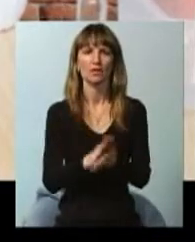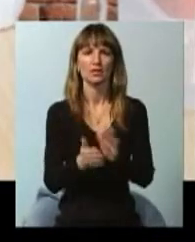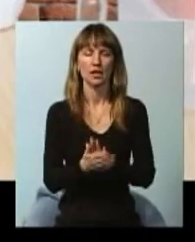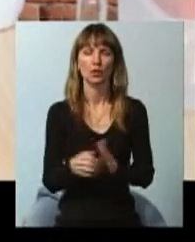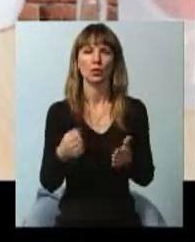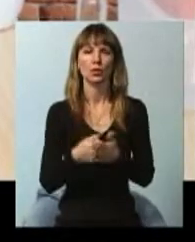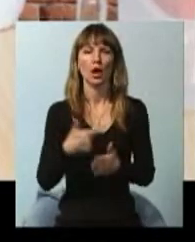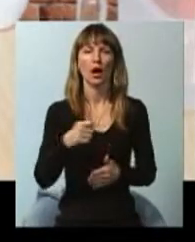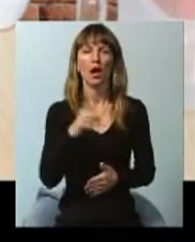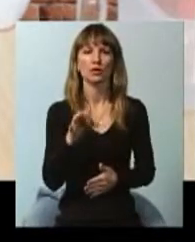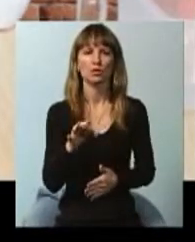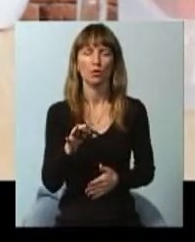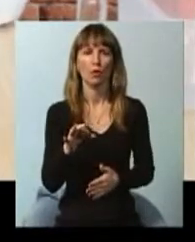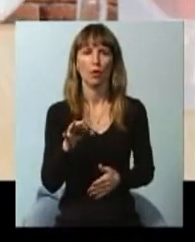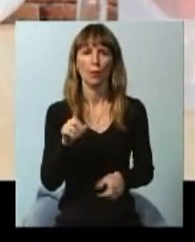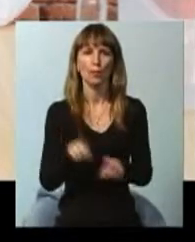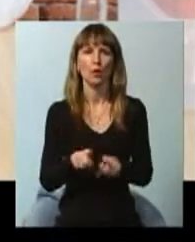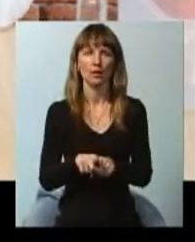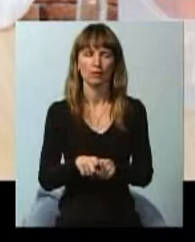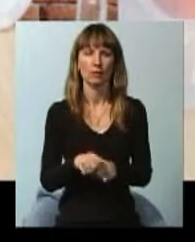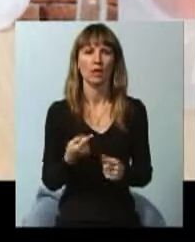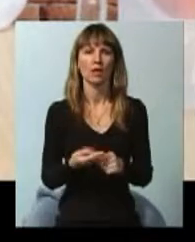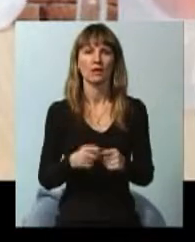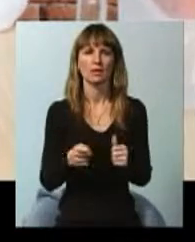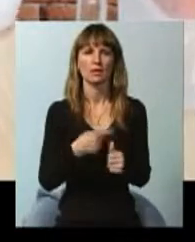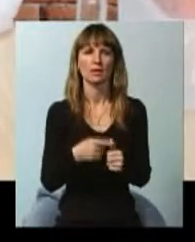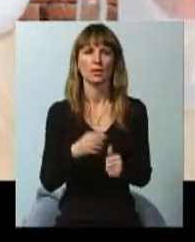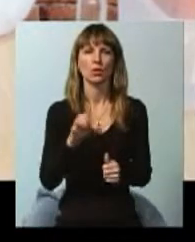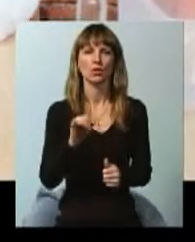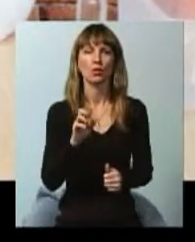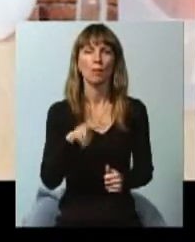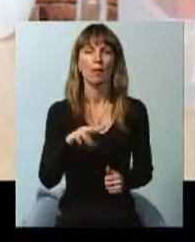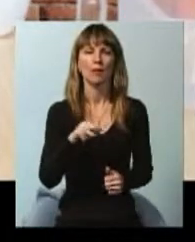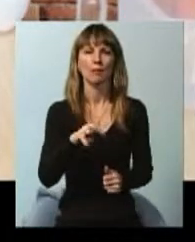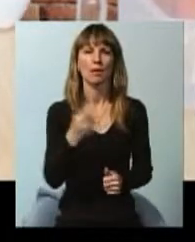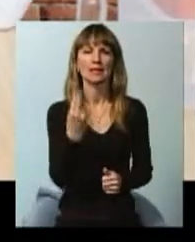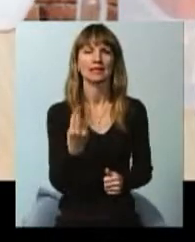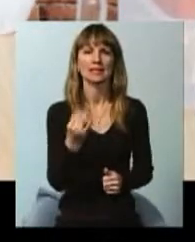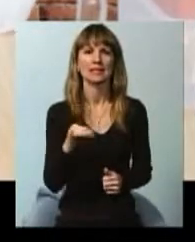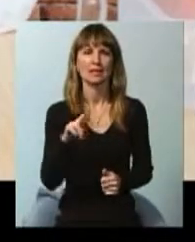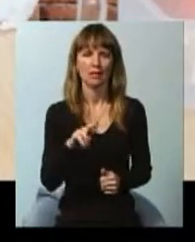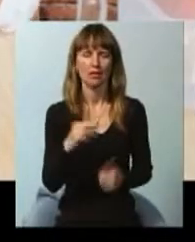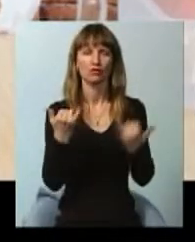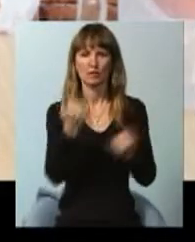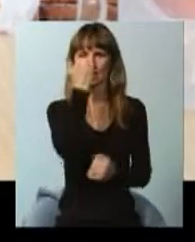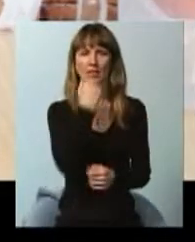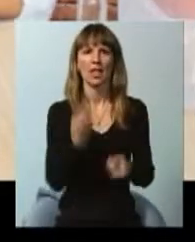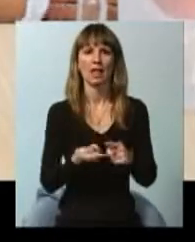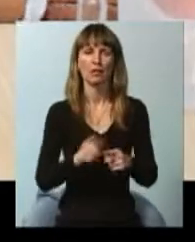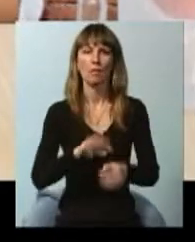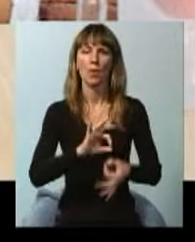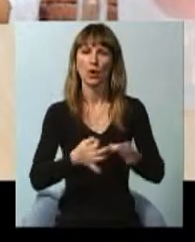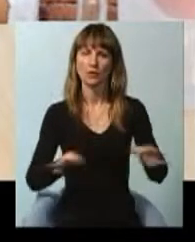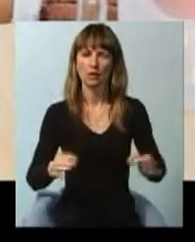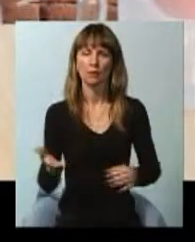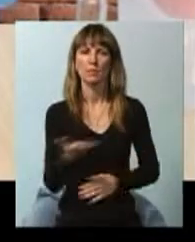до газоподібного. Газоподібного це називається сублімація. І зараз завдяки цьому процесу фізичному